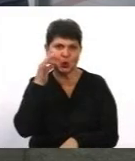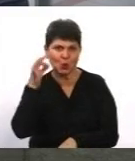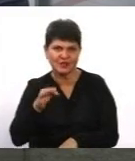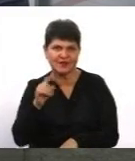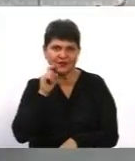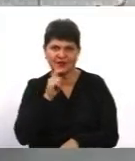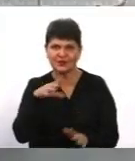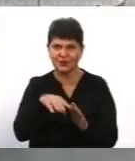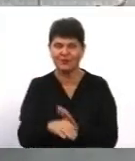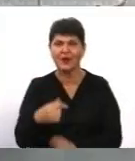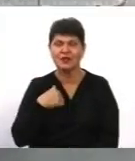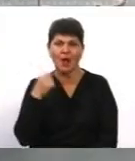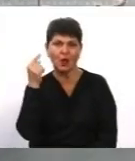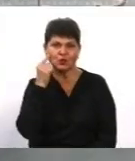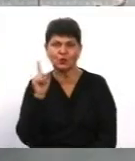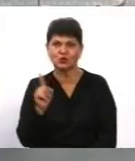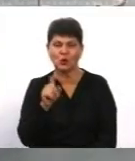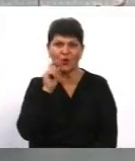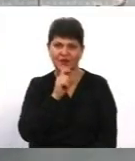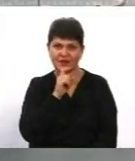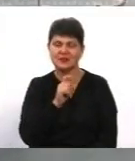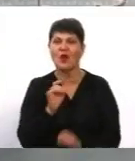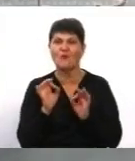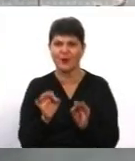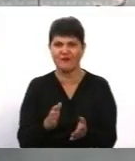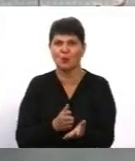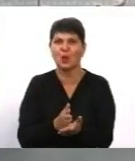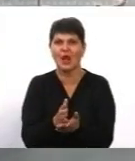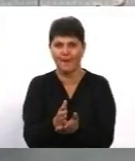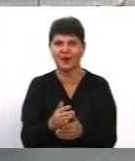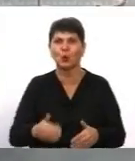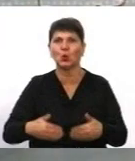що Вінниця зараз рухається у правильному напрямку. Зараз ми впроваджуємо